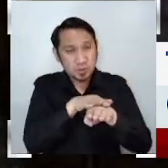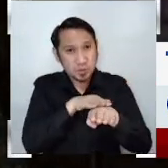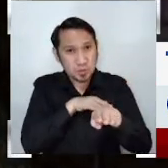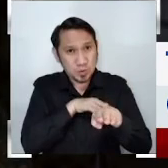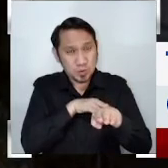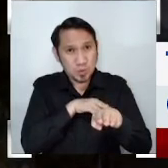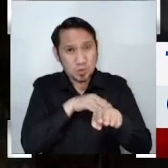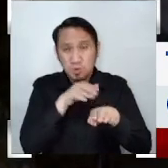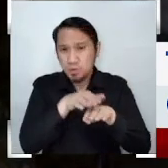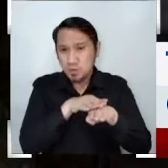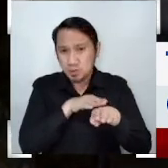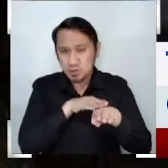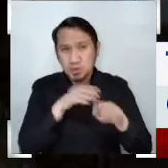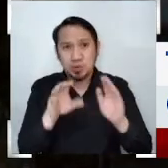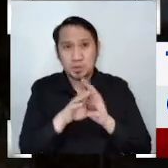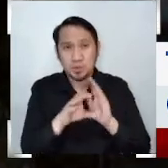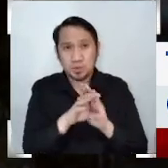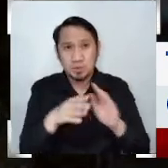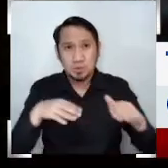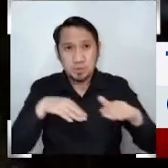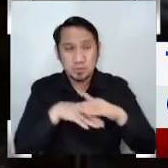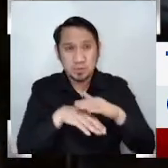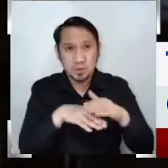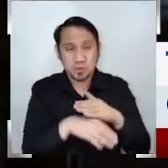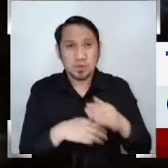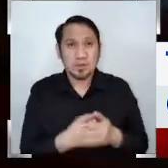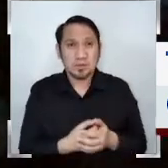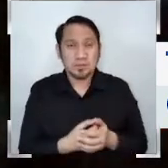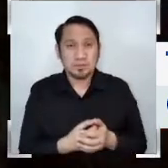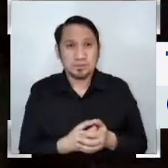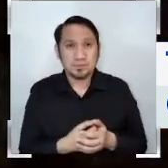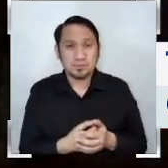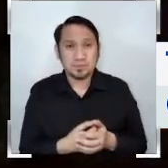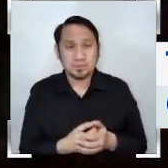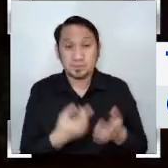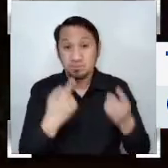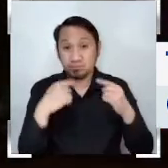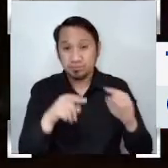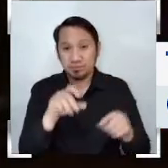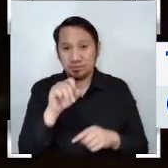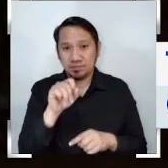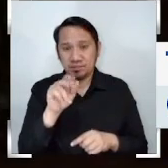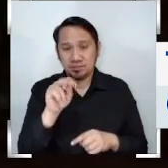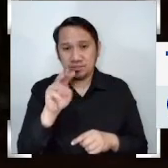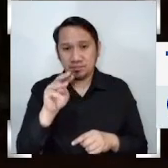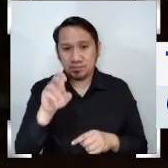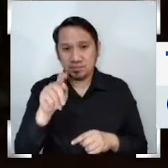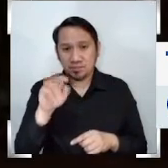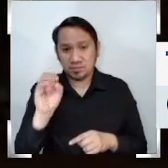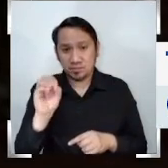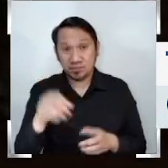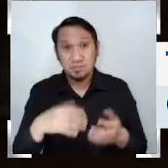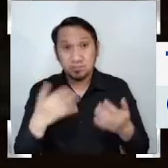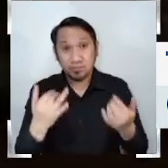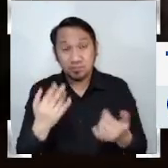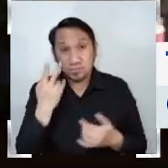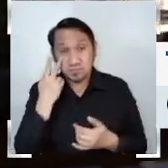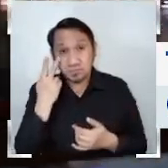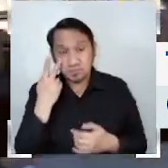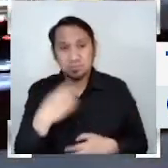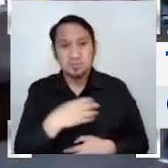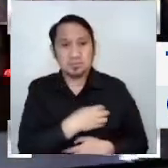dito sa Batasan at ito yung papunta ng San Mateo. Ito nakikita naman natin yung mga kapulisan natin at yung